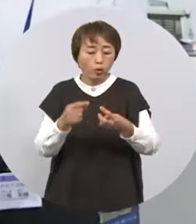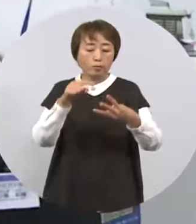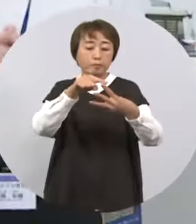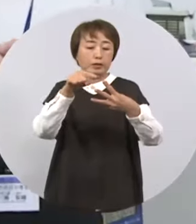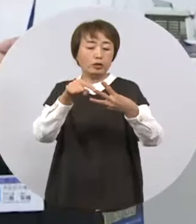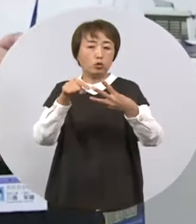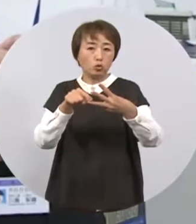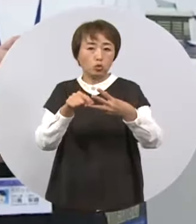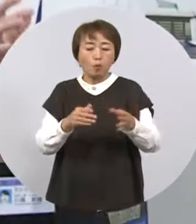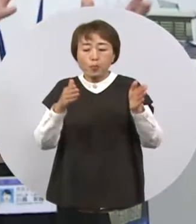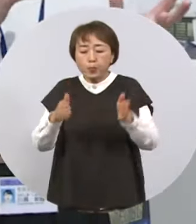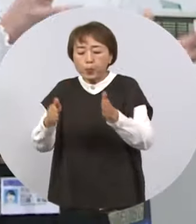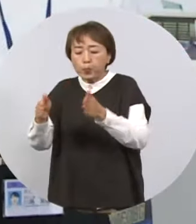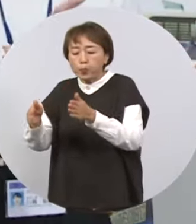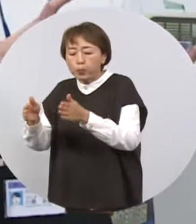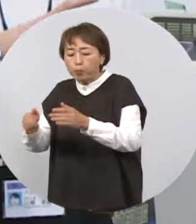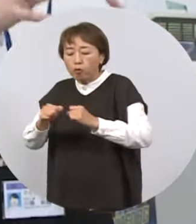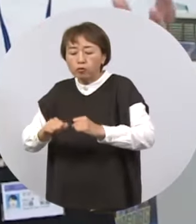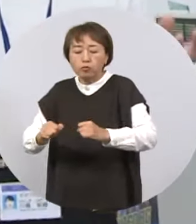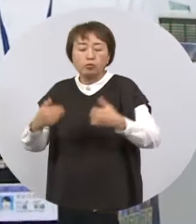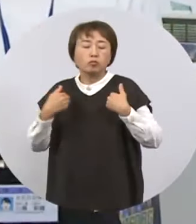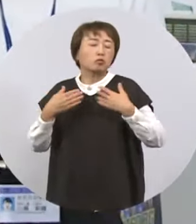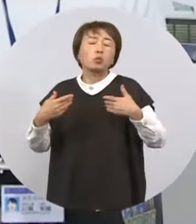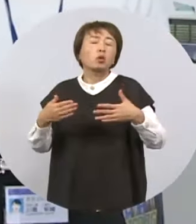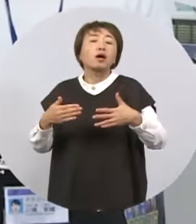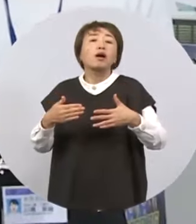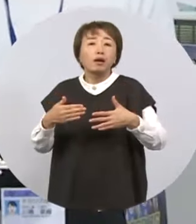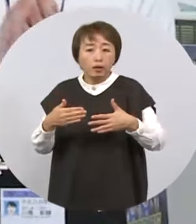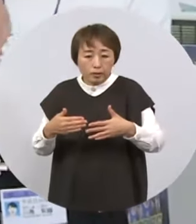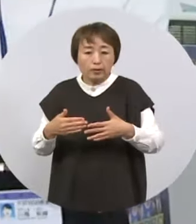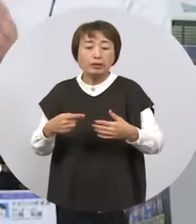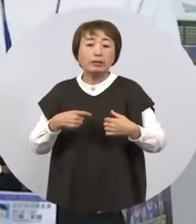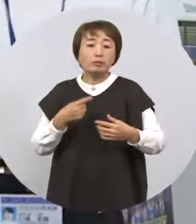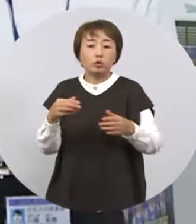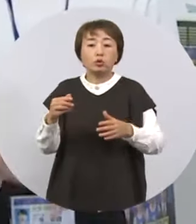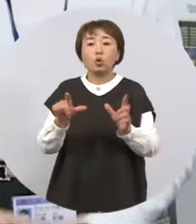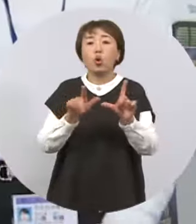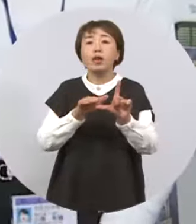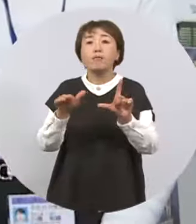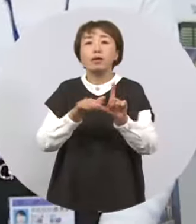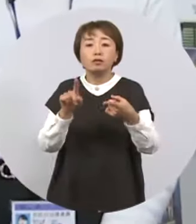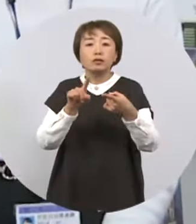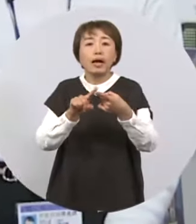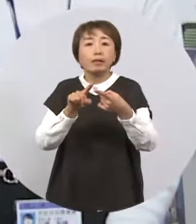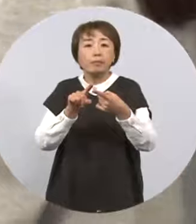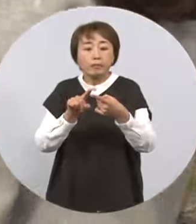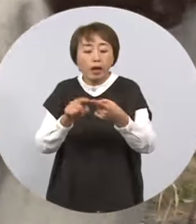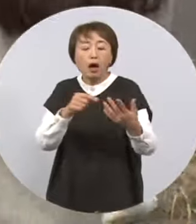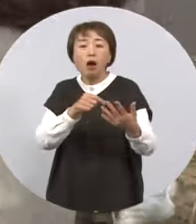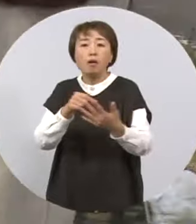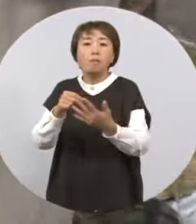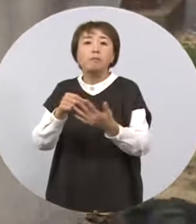ないというわけではなくて、それぞれ自分の団体レベルに応じたところに応募をしていただける形です。